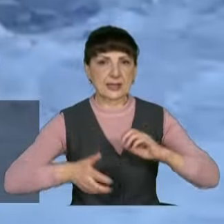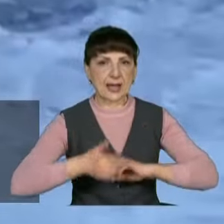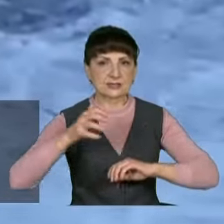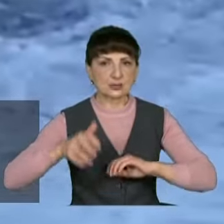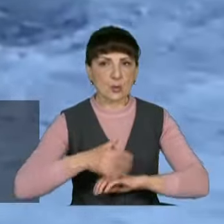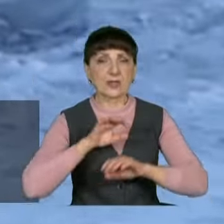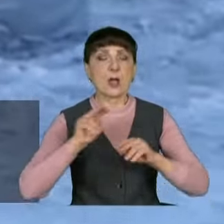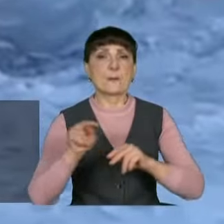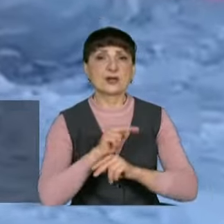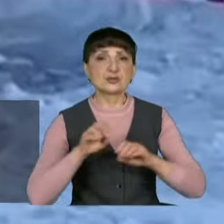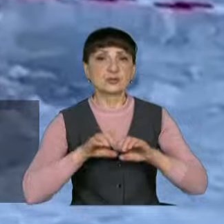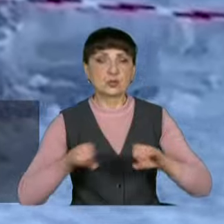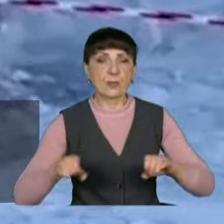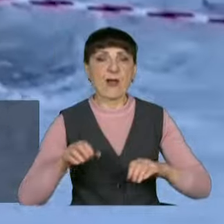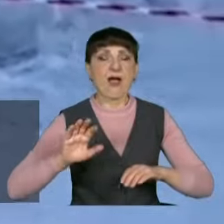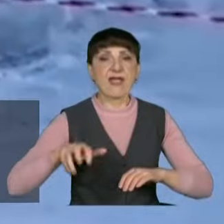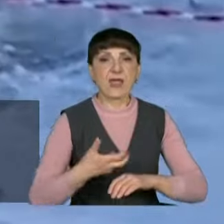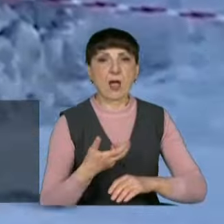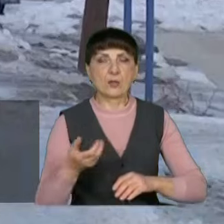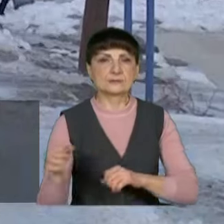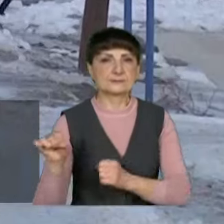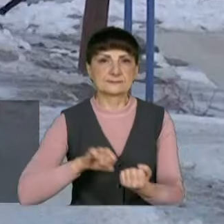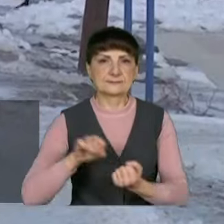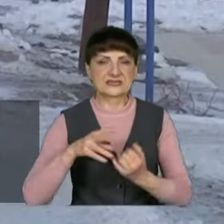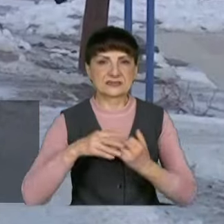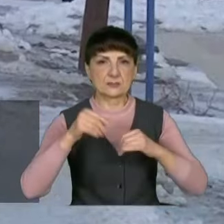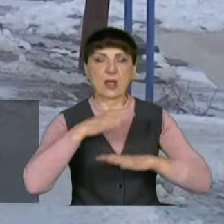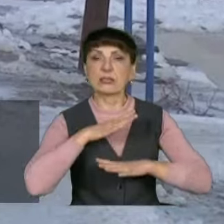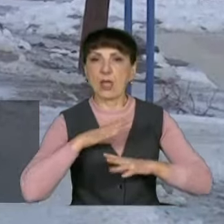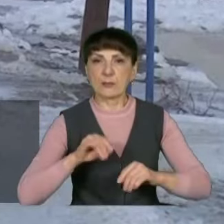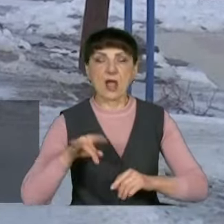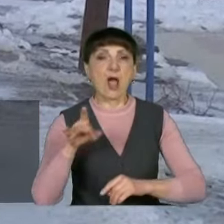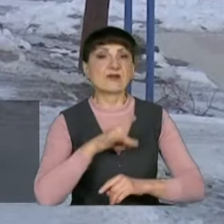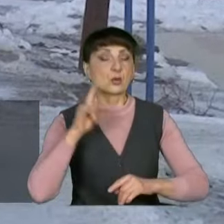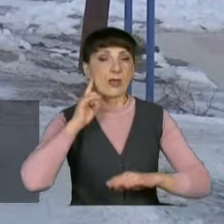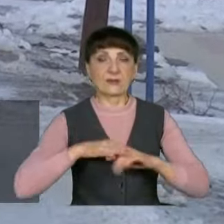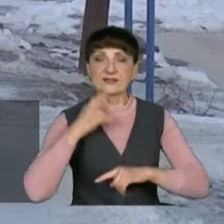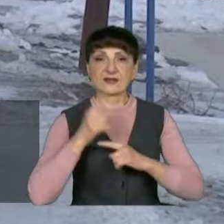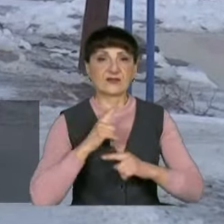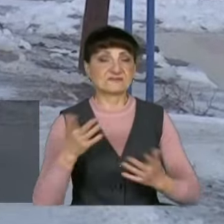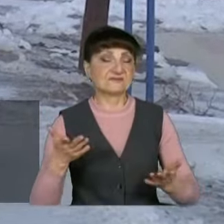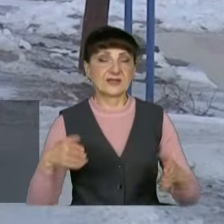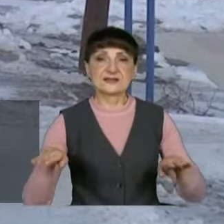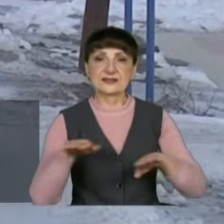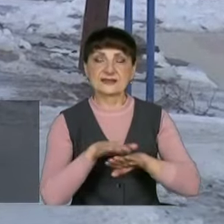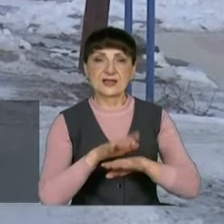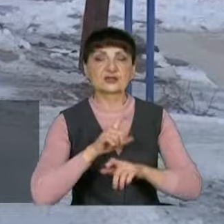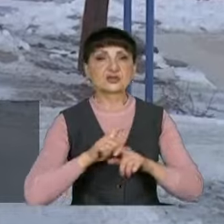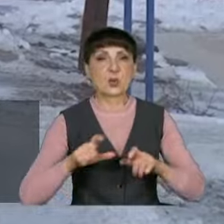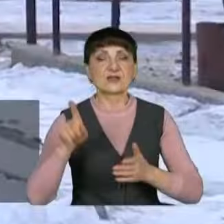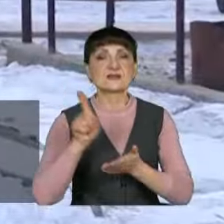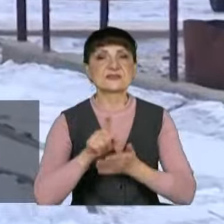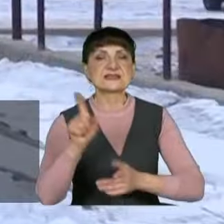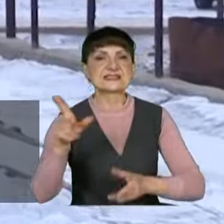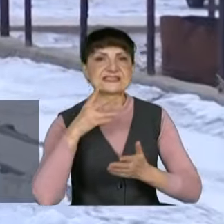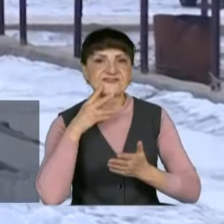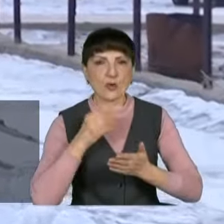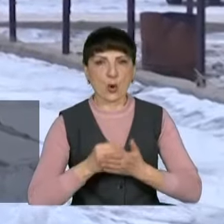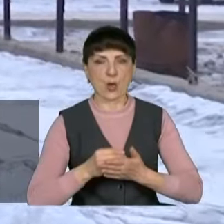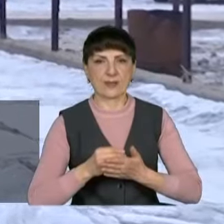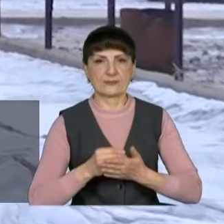Починили трубы, но яму не зарыли. В районном акимате же заявили, что закрыть котлован администрация школы должна была своими